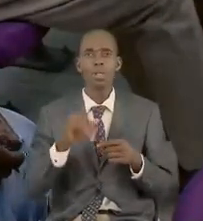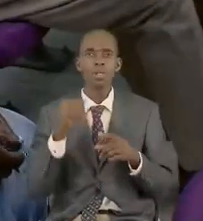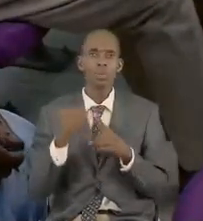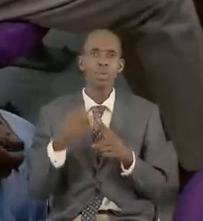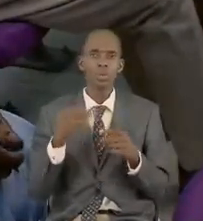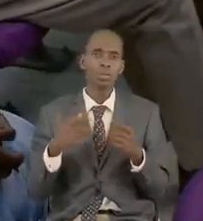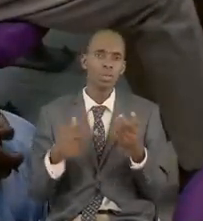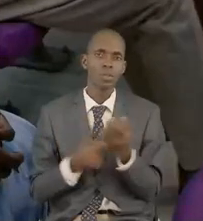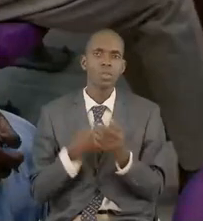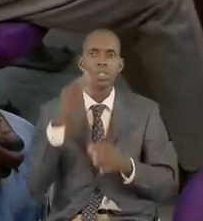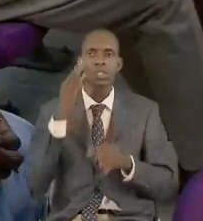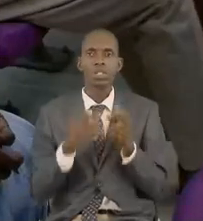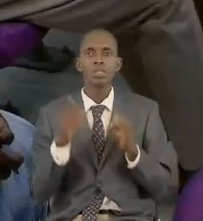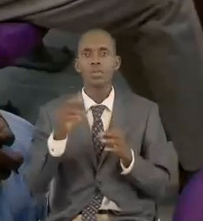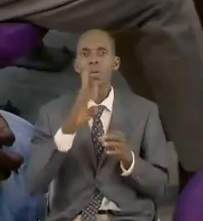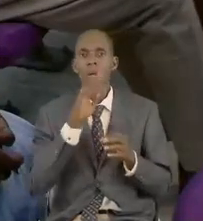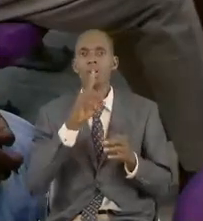combats